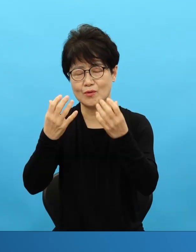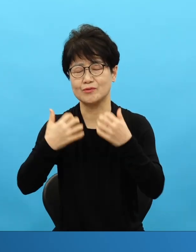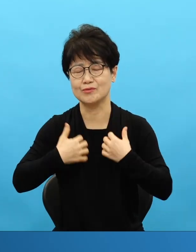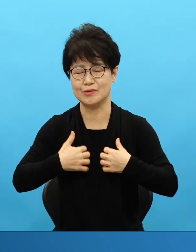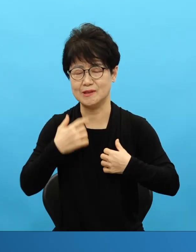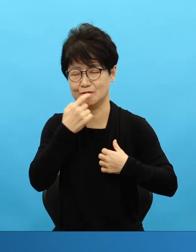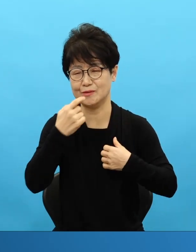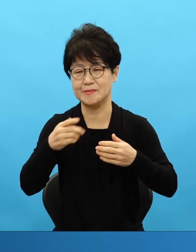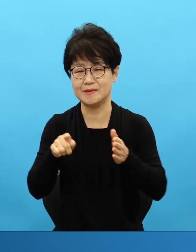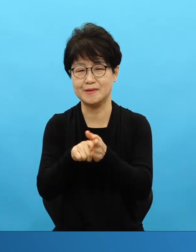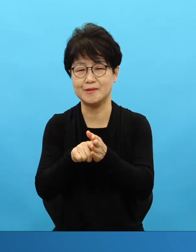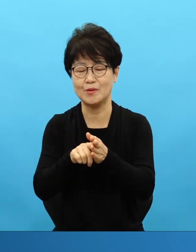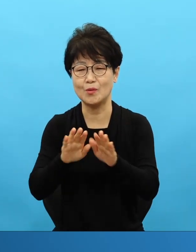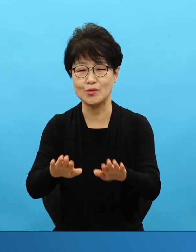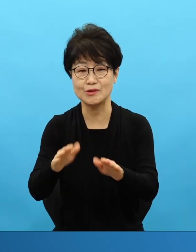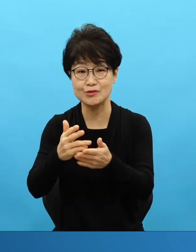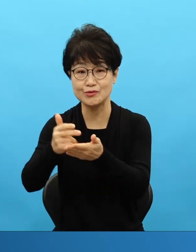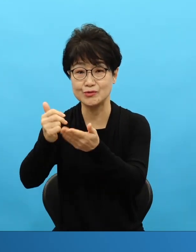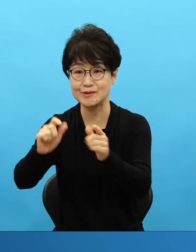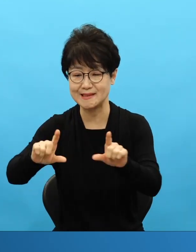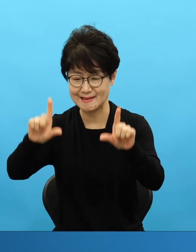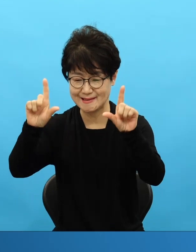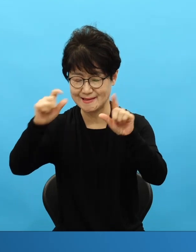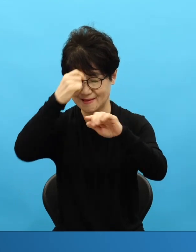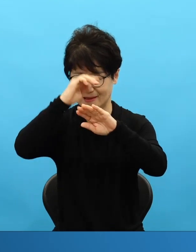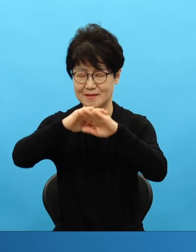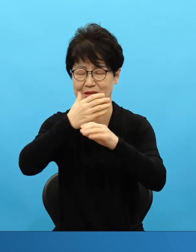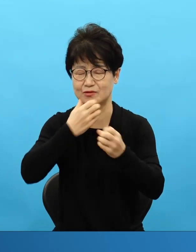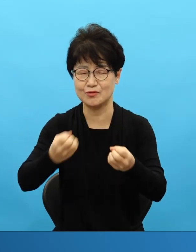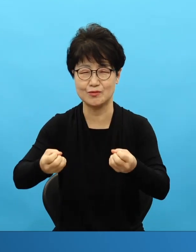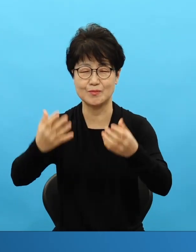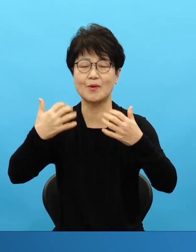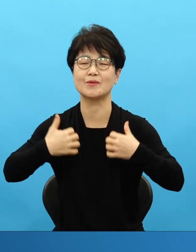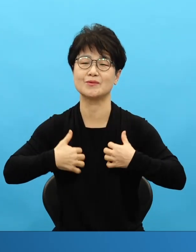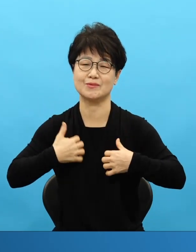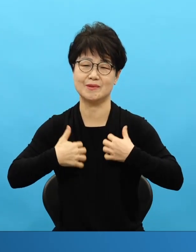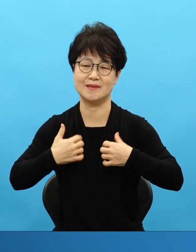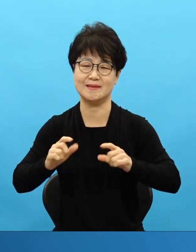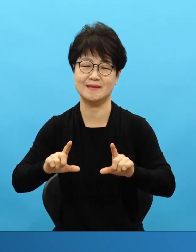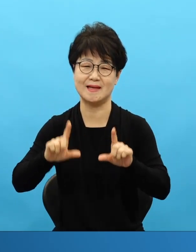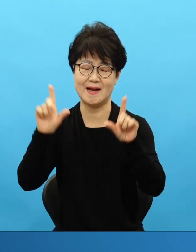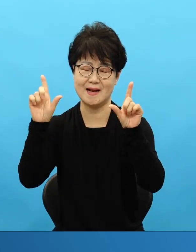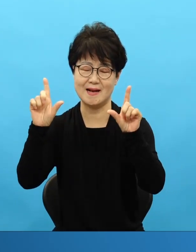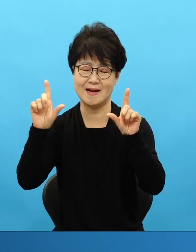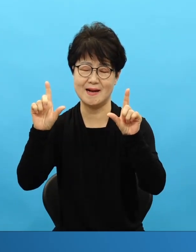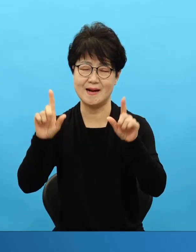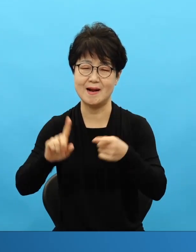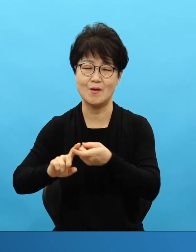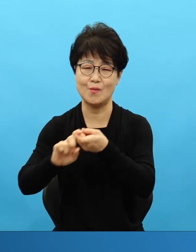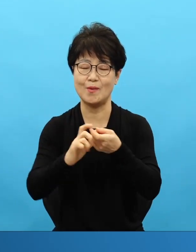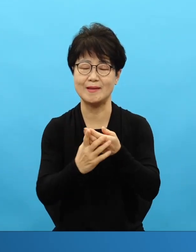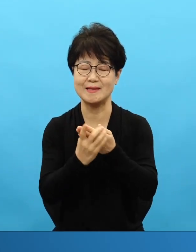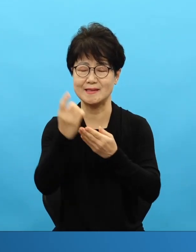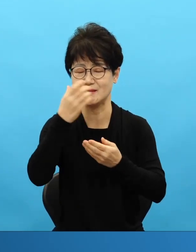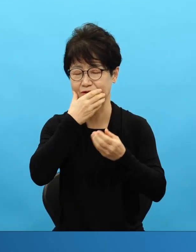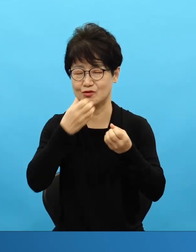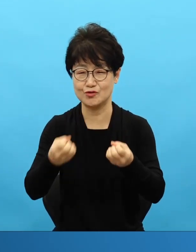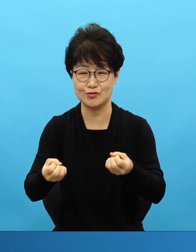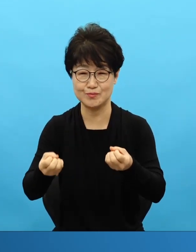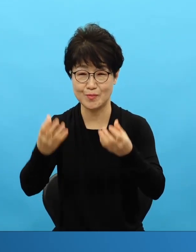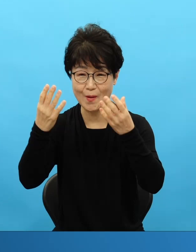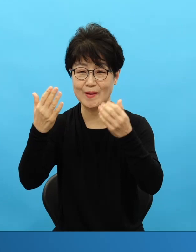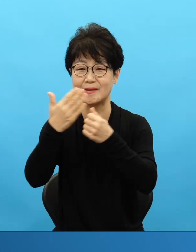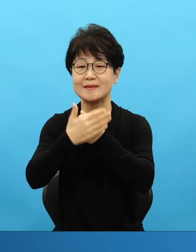예배 축복을 누리는 날이죠. 함께 원네스의 축복, 그 집중의 응답 누리는 은혜 있을 줄